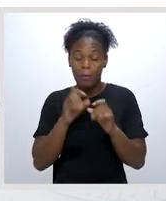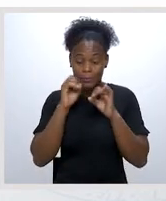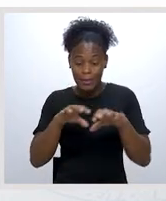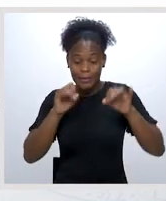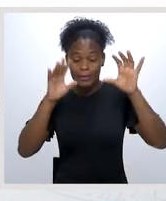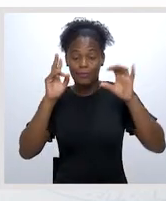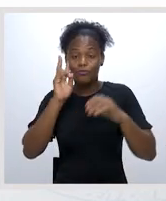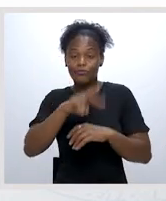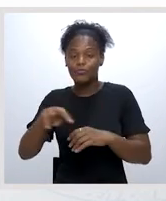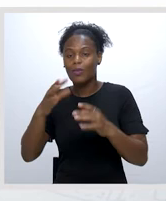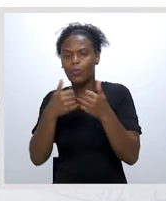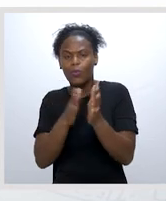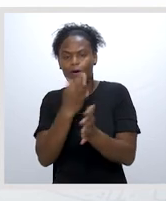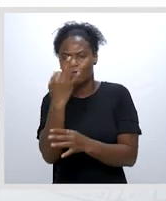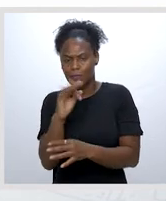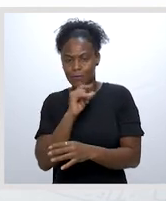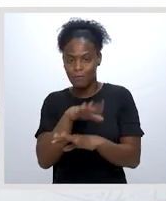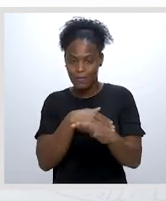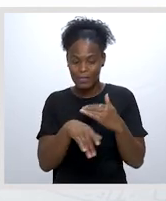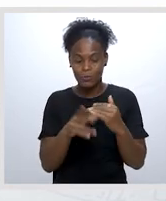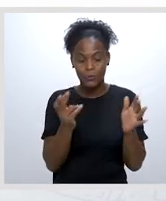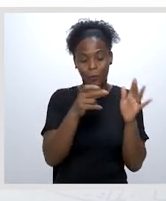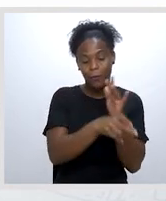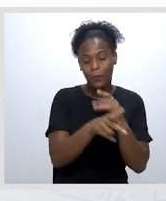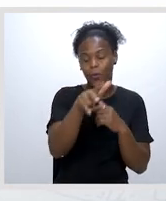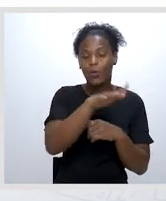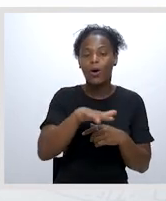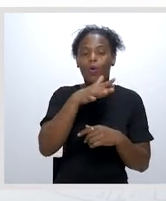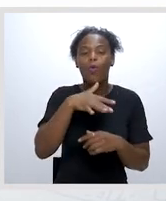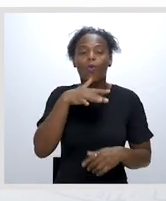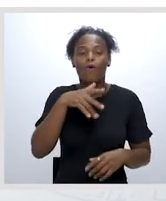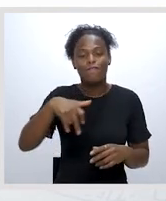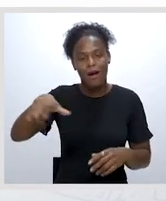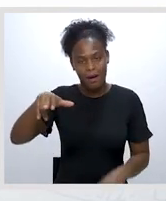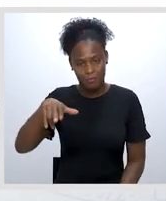faire le tour de France. Donc, vous entrerez sur le lieu où on va.